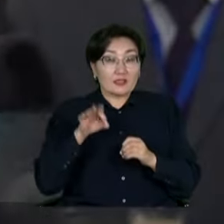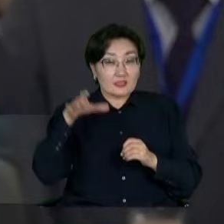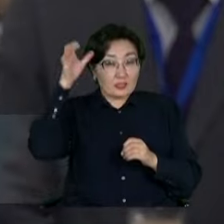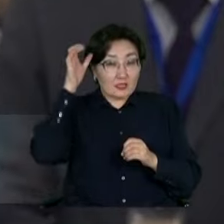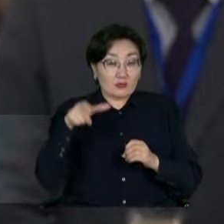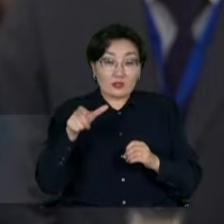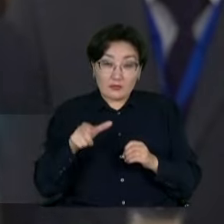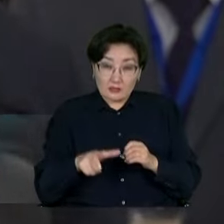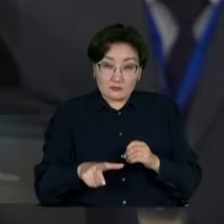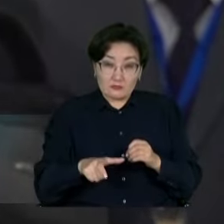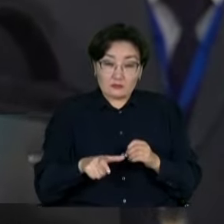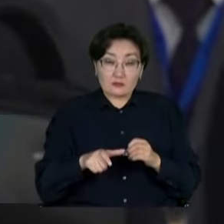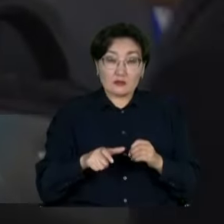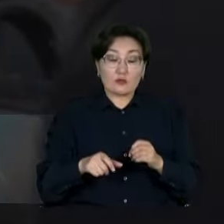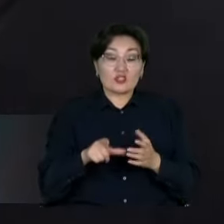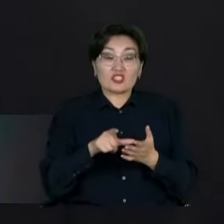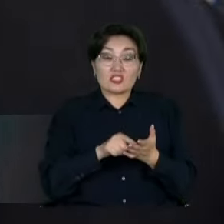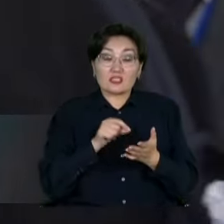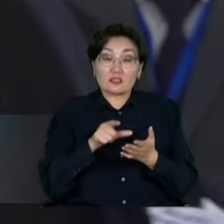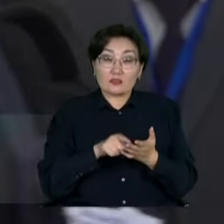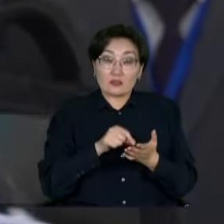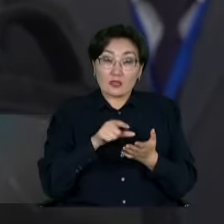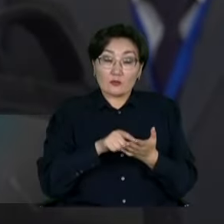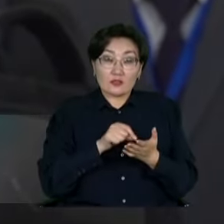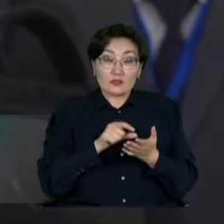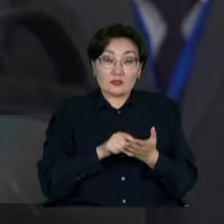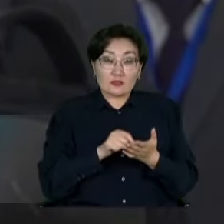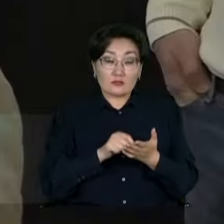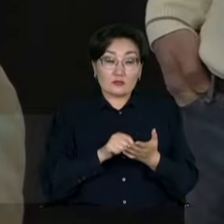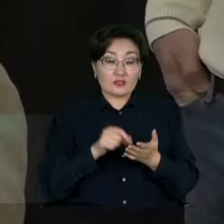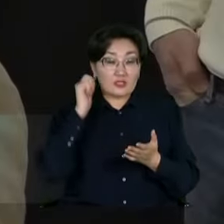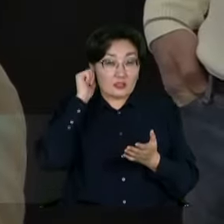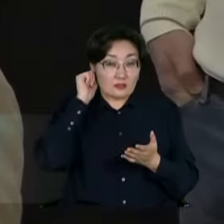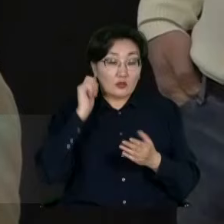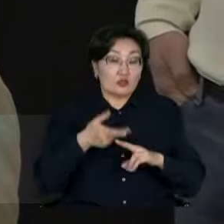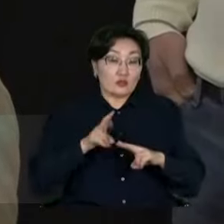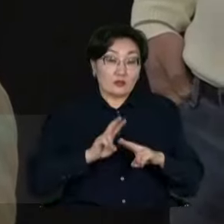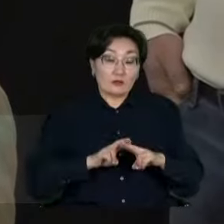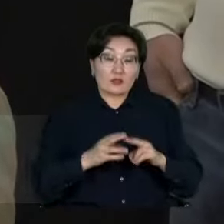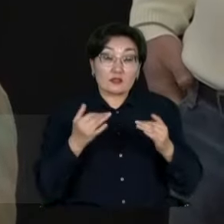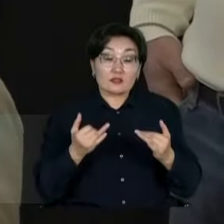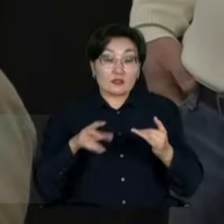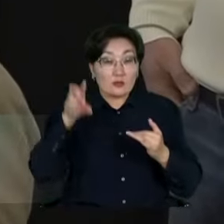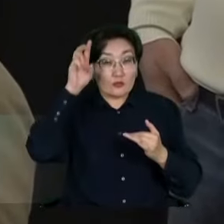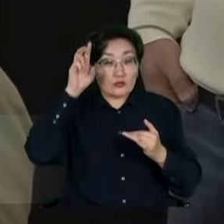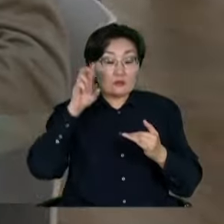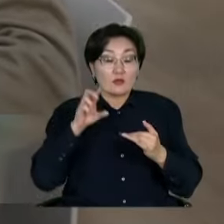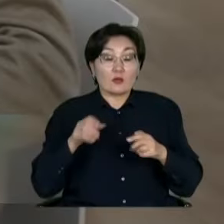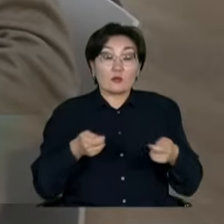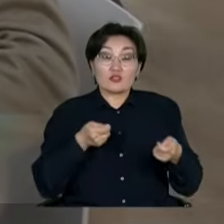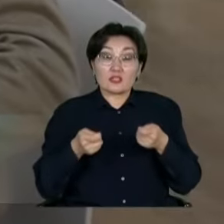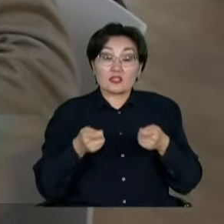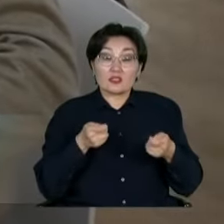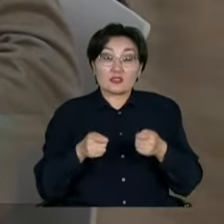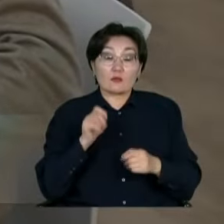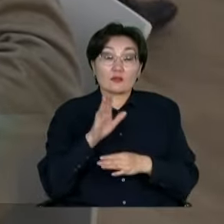бар ғалымдардың зейнетке кезеңде, пенсияда. Сондықтан қазір мемлекет басшымыздың